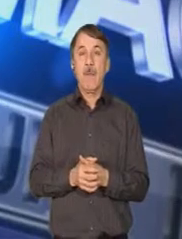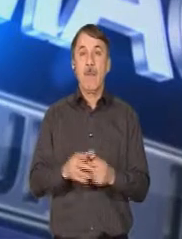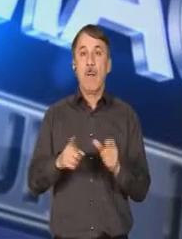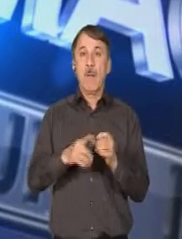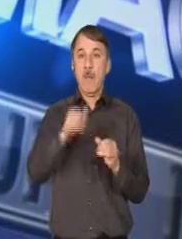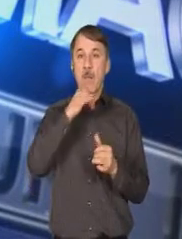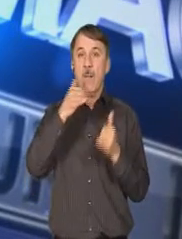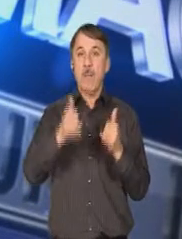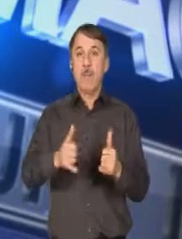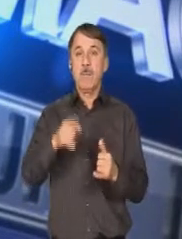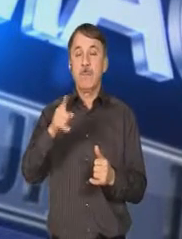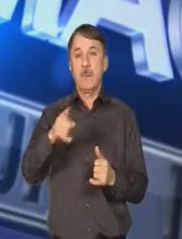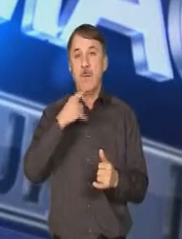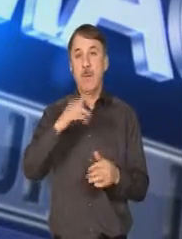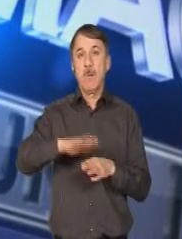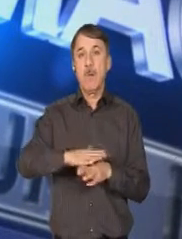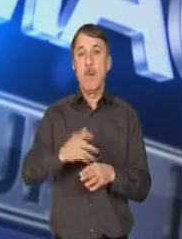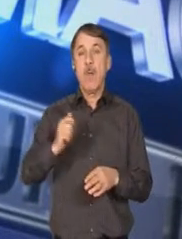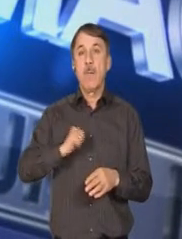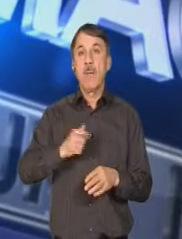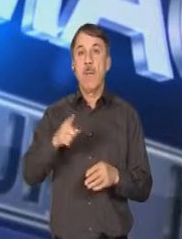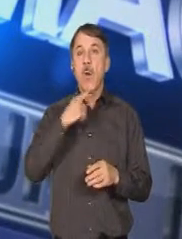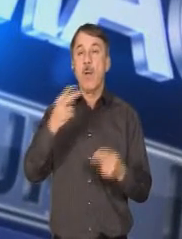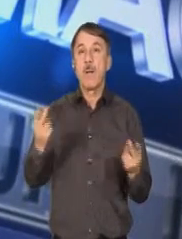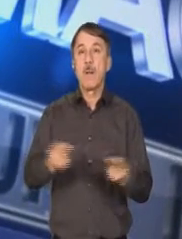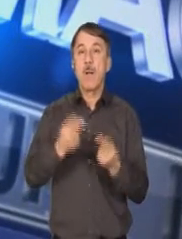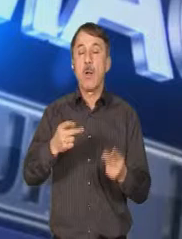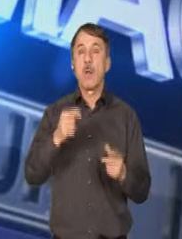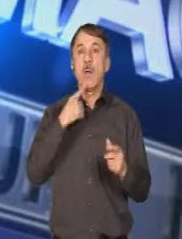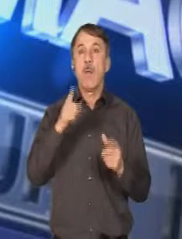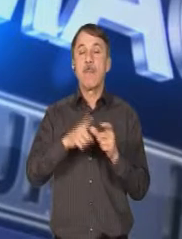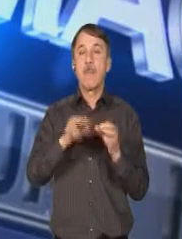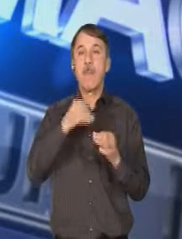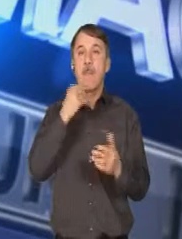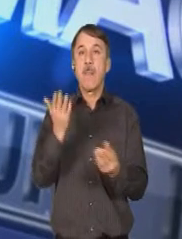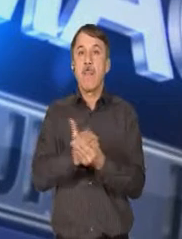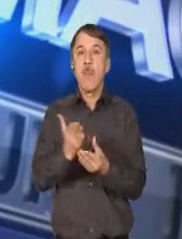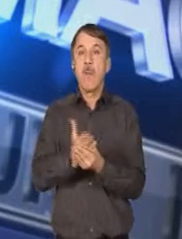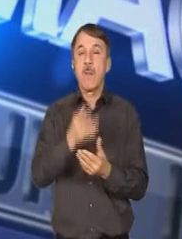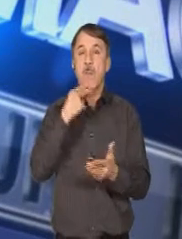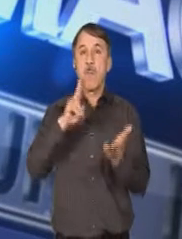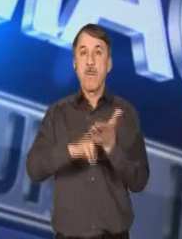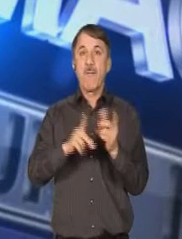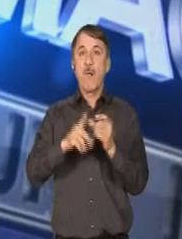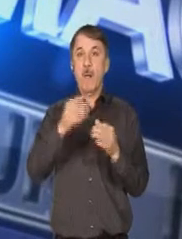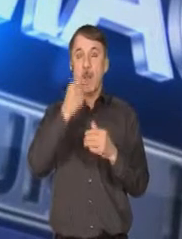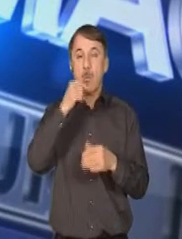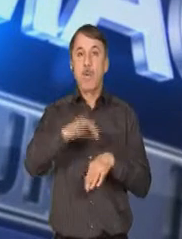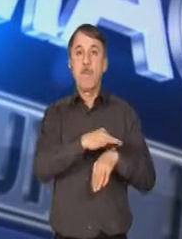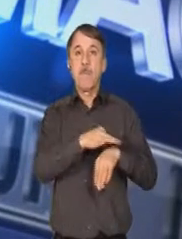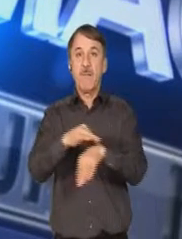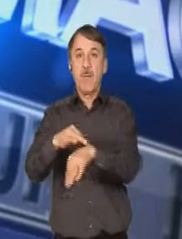Šta je u nadležnosti komunalne policije? Smeju li da traže na uvid lična dokumenta i imaju li pravo da